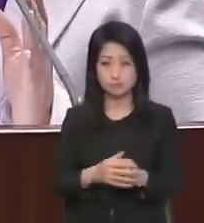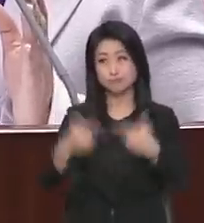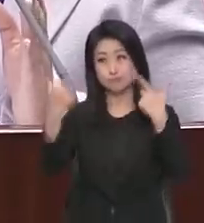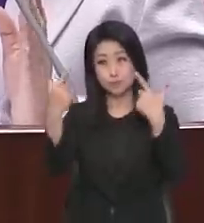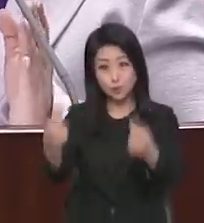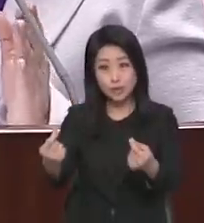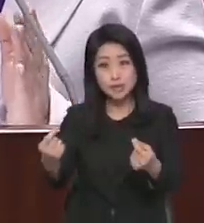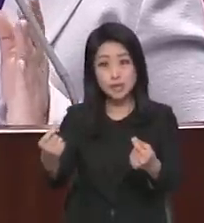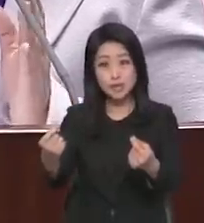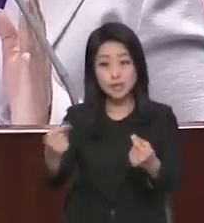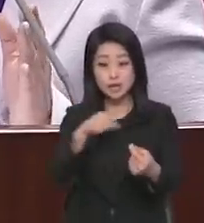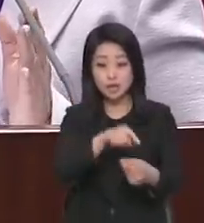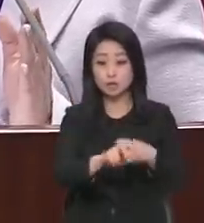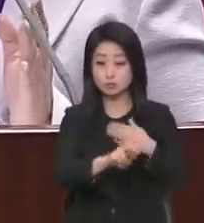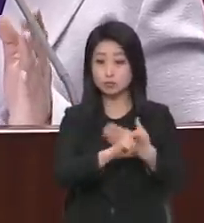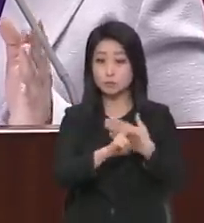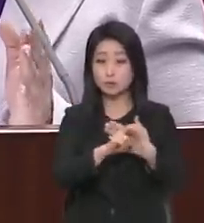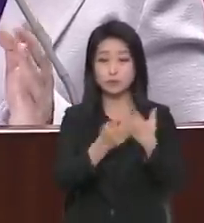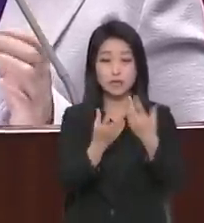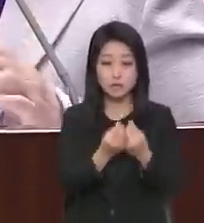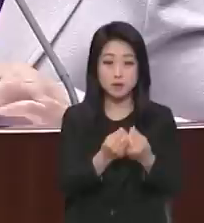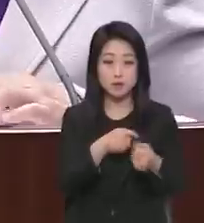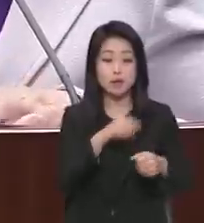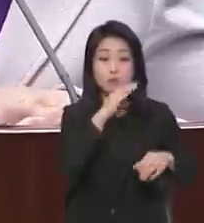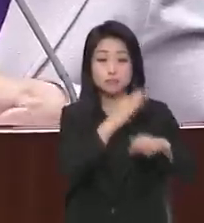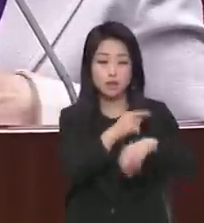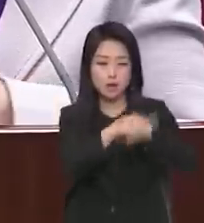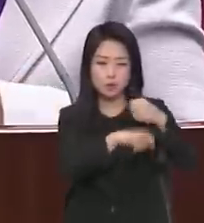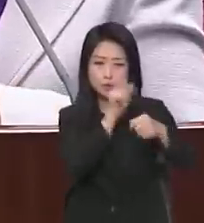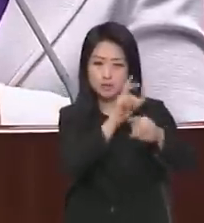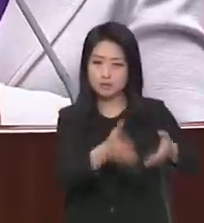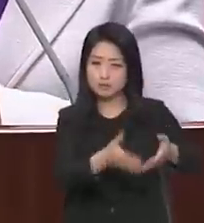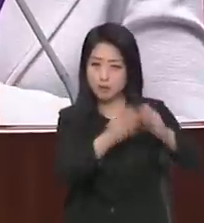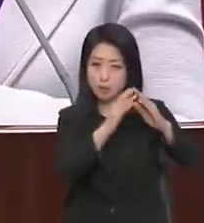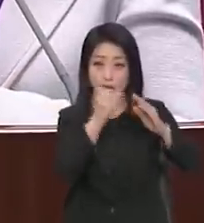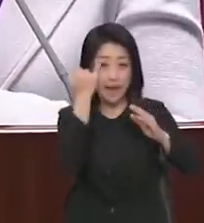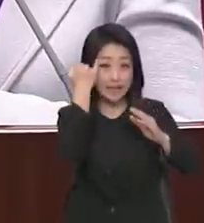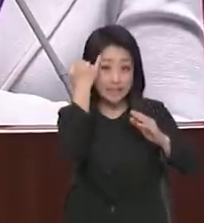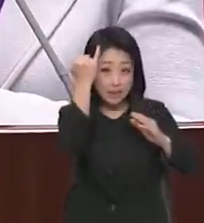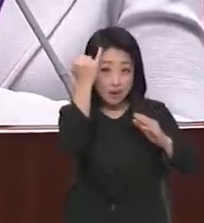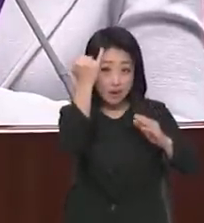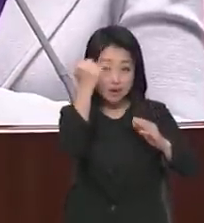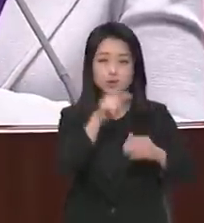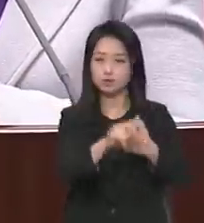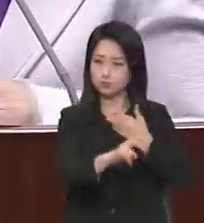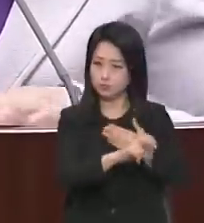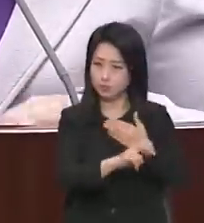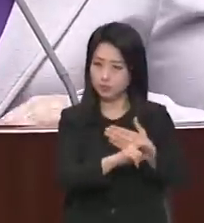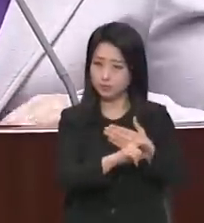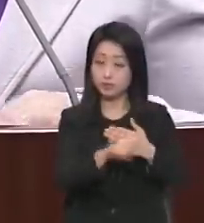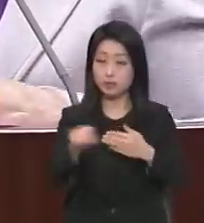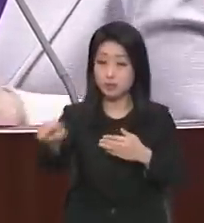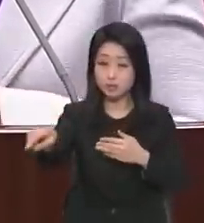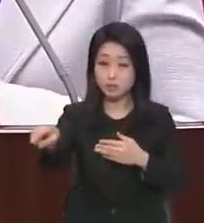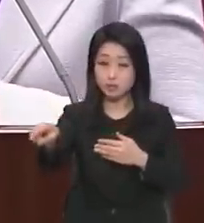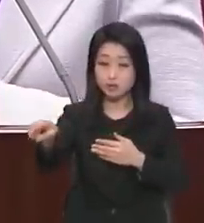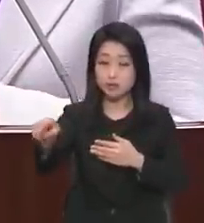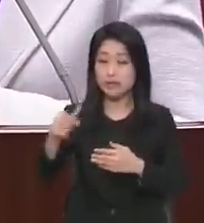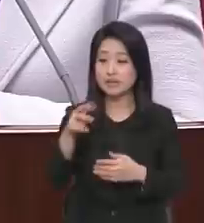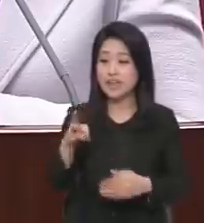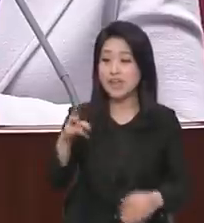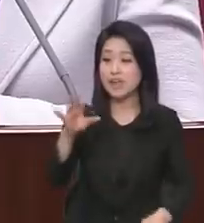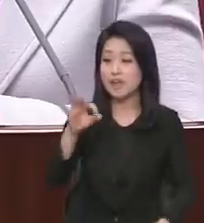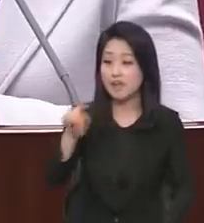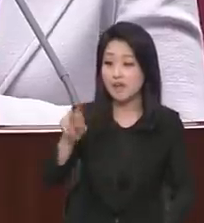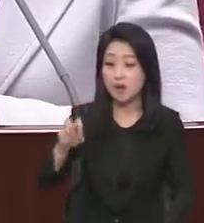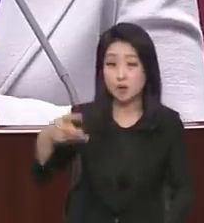행위입니다. 분명히 진상조사를 하셔서 일벌백계 해주실 것을 다시 한번 부탁을 드리겠습니다. 예,